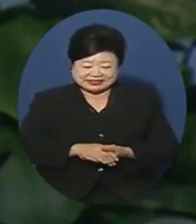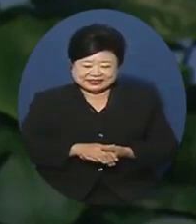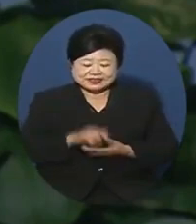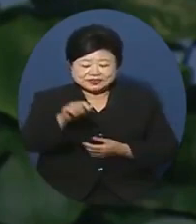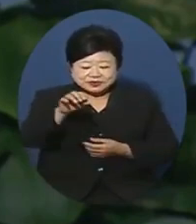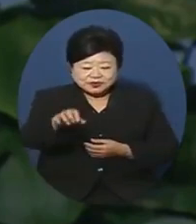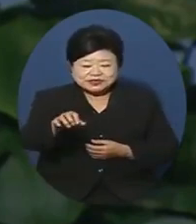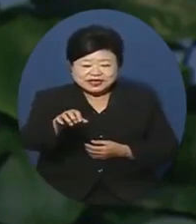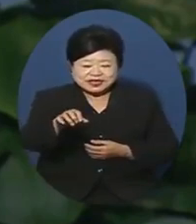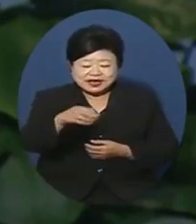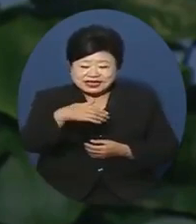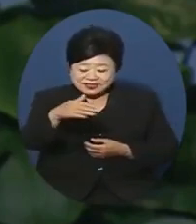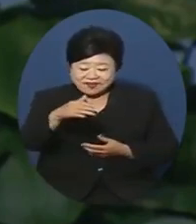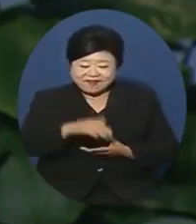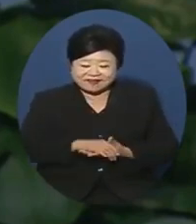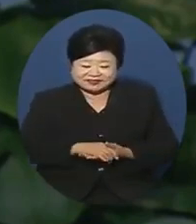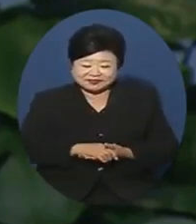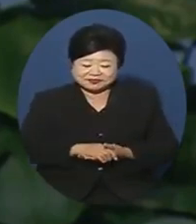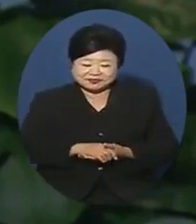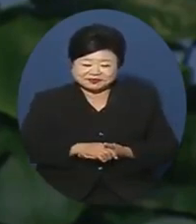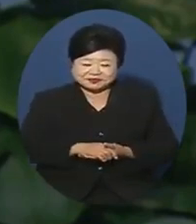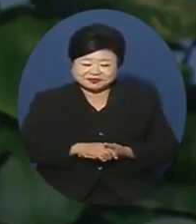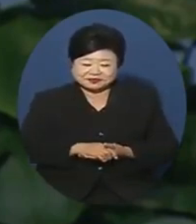그 집에 와가지고서